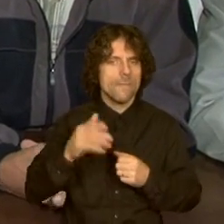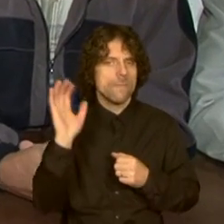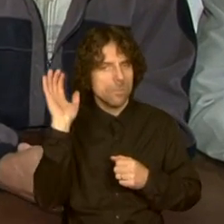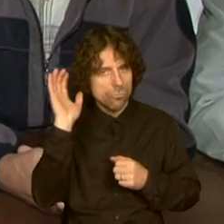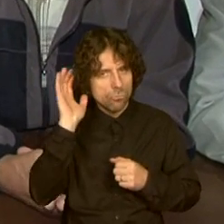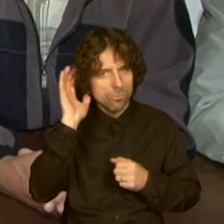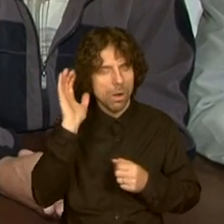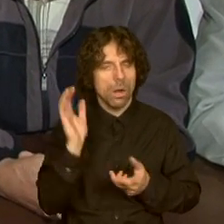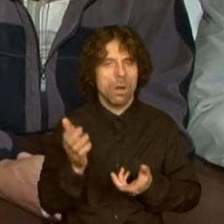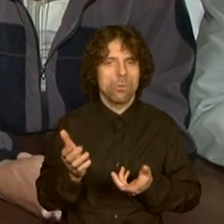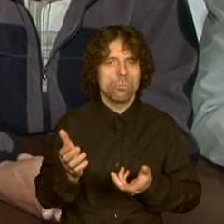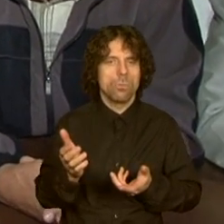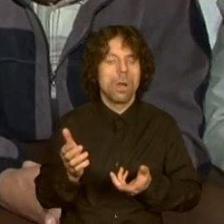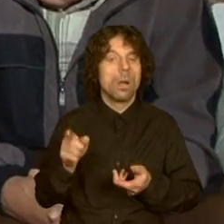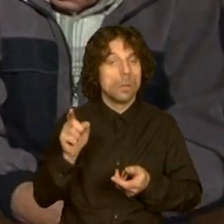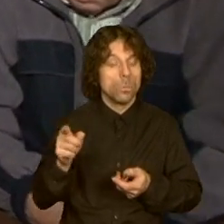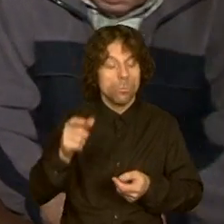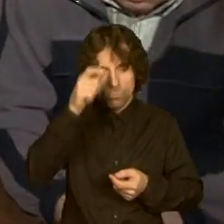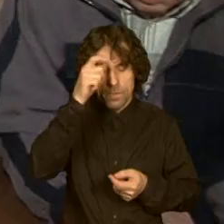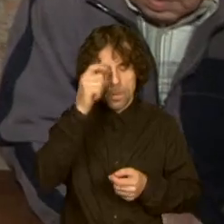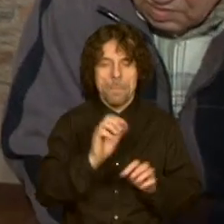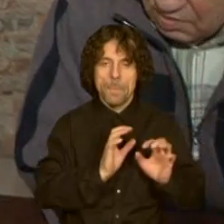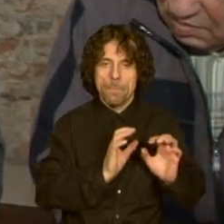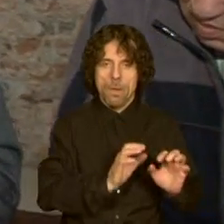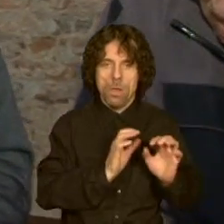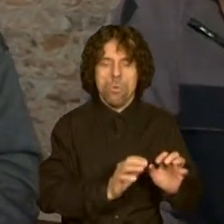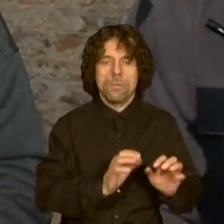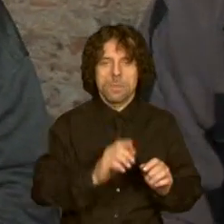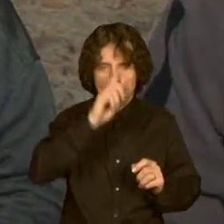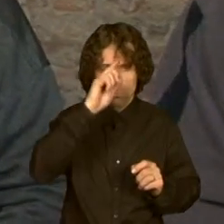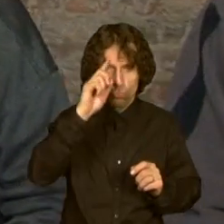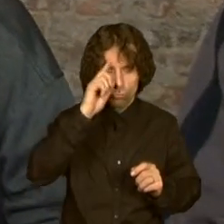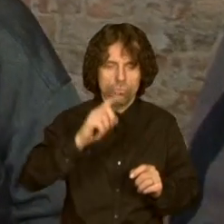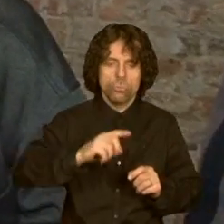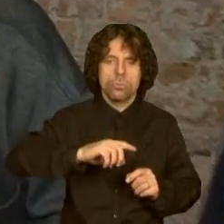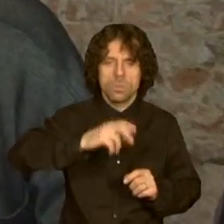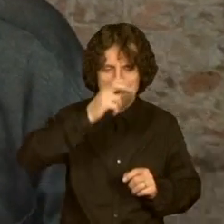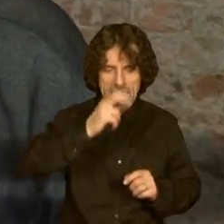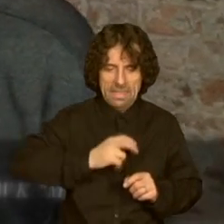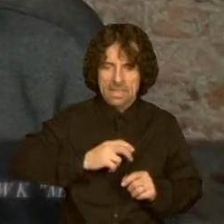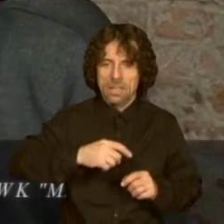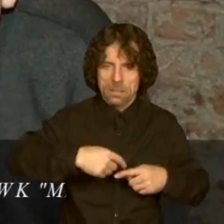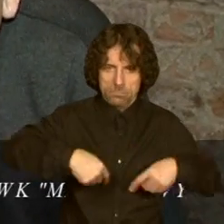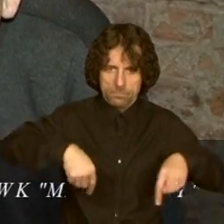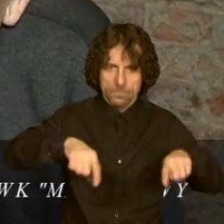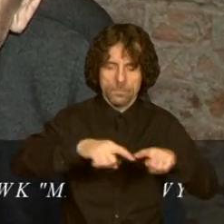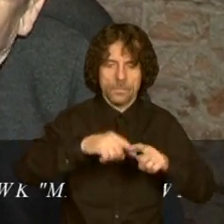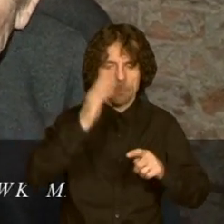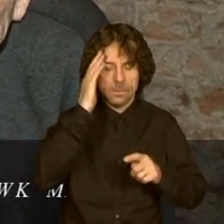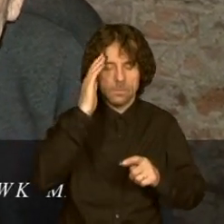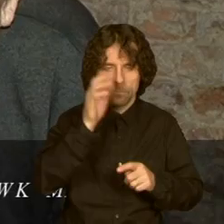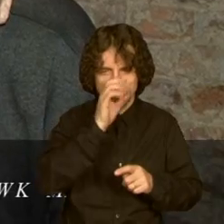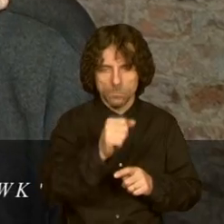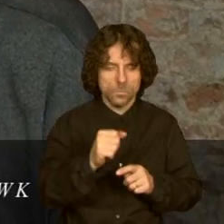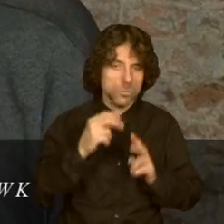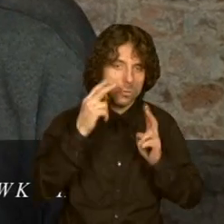przystępnym, wysłuchał, a przede wszystkim człowiekiem dbającym o załogę. I tu